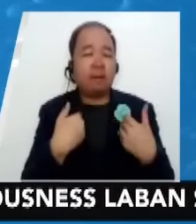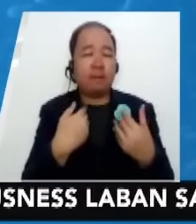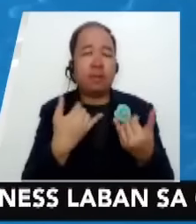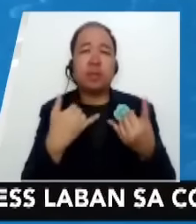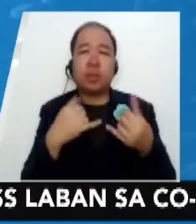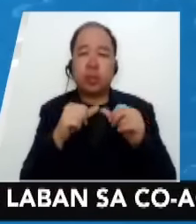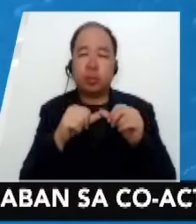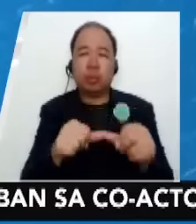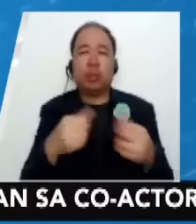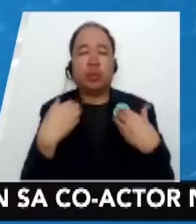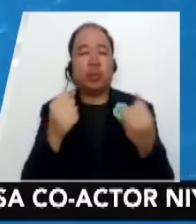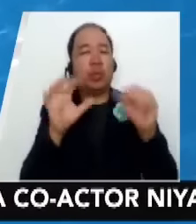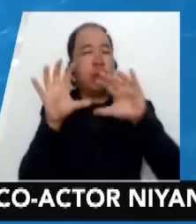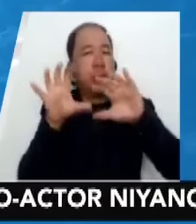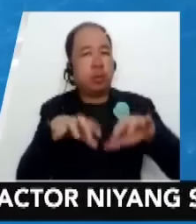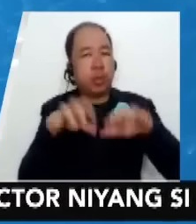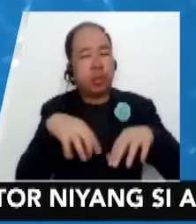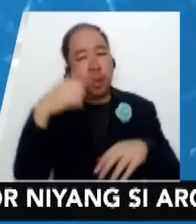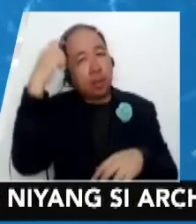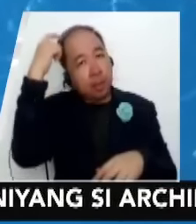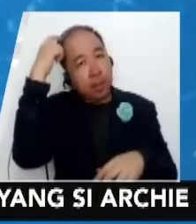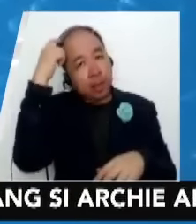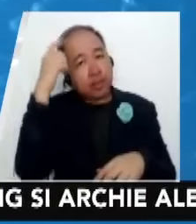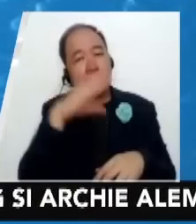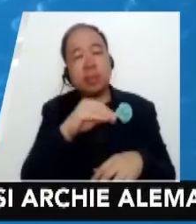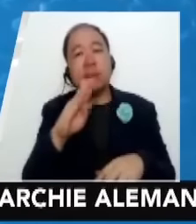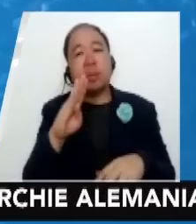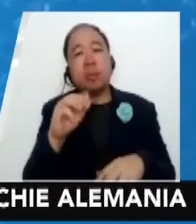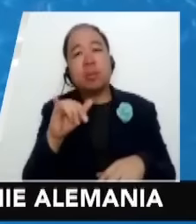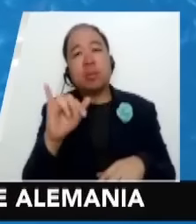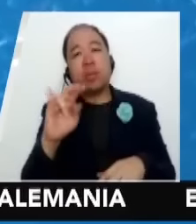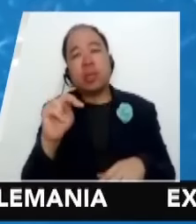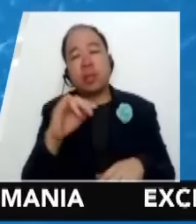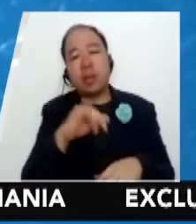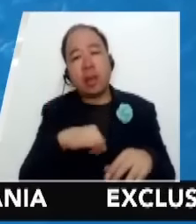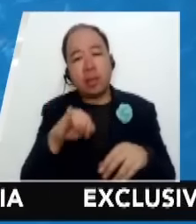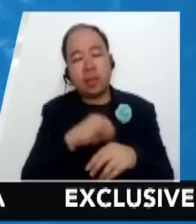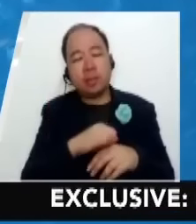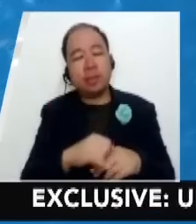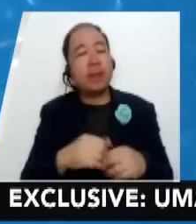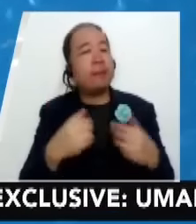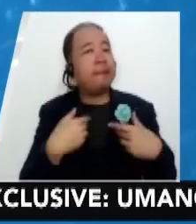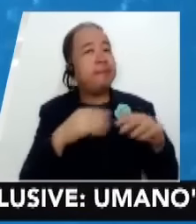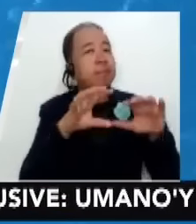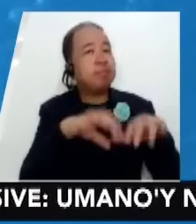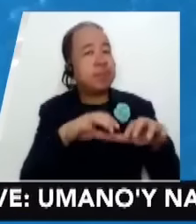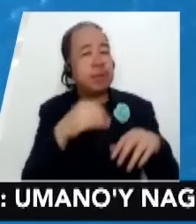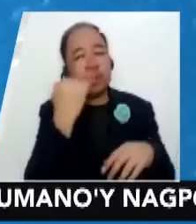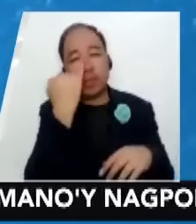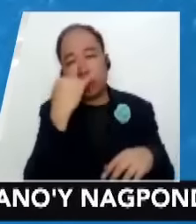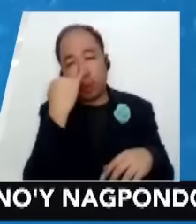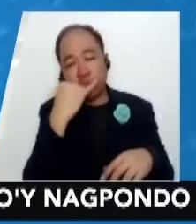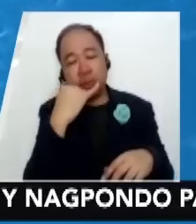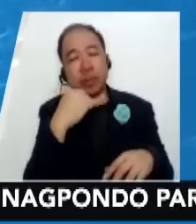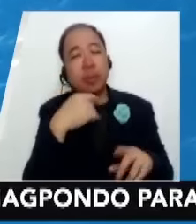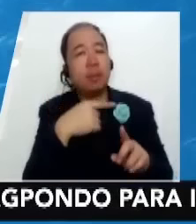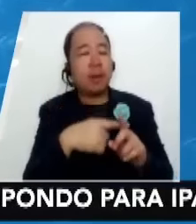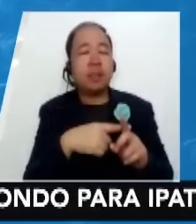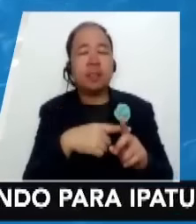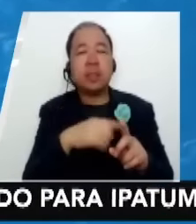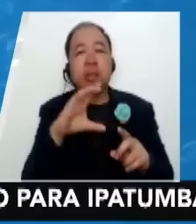yan sa Batanes at pati na rin sa Babuyan Islands. Meron din mga pag-ulan sa Ilocos Provinces, ganun din po dito sa Cordillera,